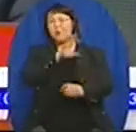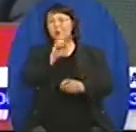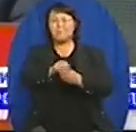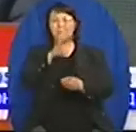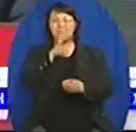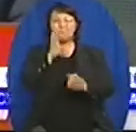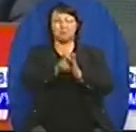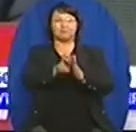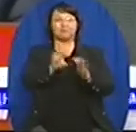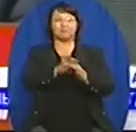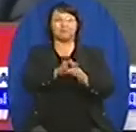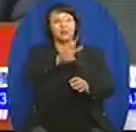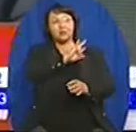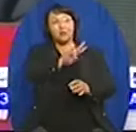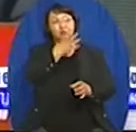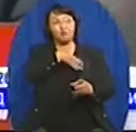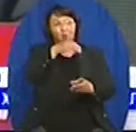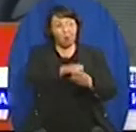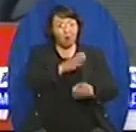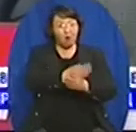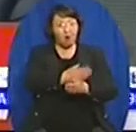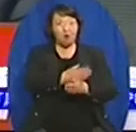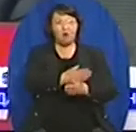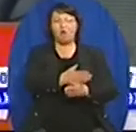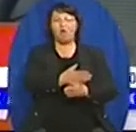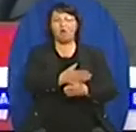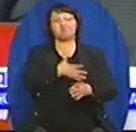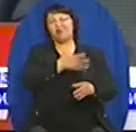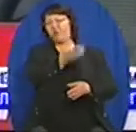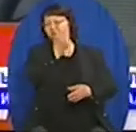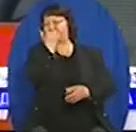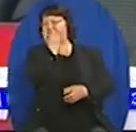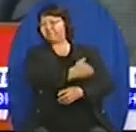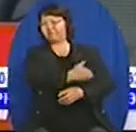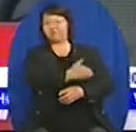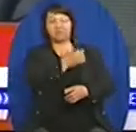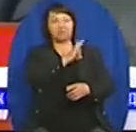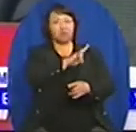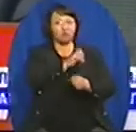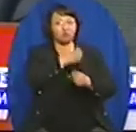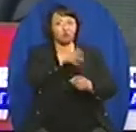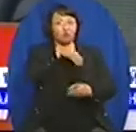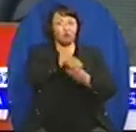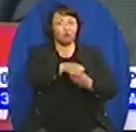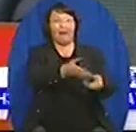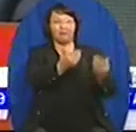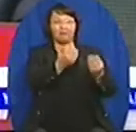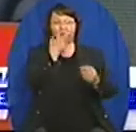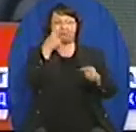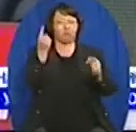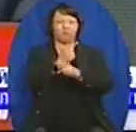гишүүд ирсэйгүй бол, аль нэг намыг бараадаггүй бол өнөөдөр хаалттай байна. Энэ буруу зүйлийг засах ёстой гэж би үзэж